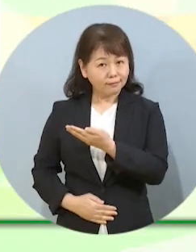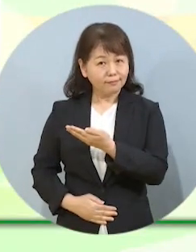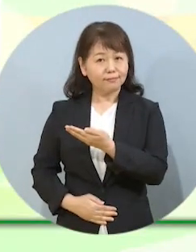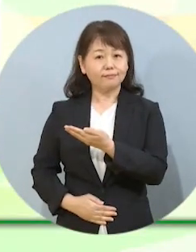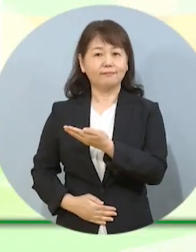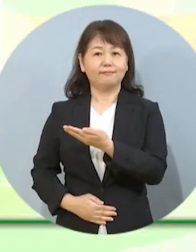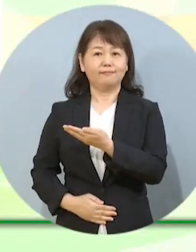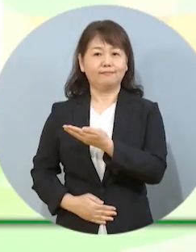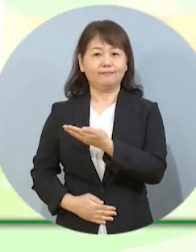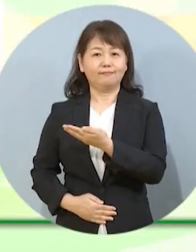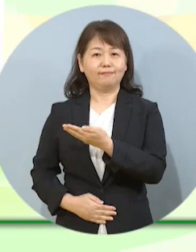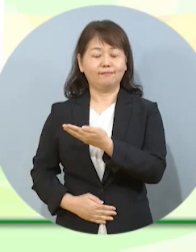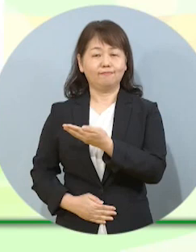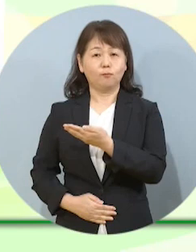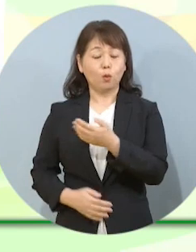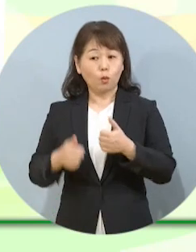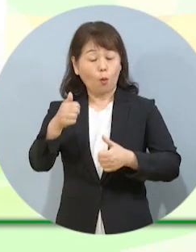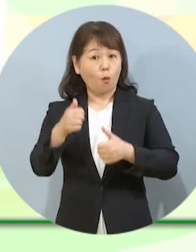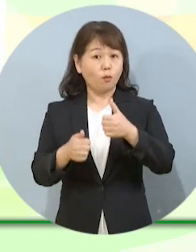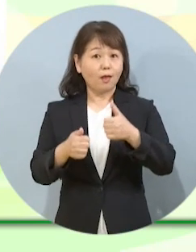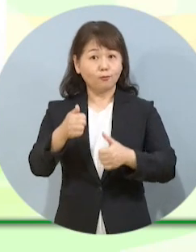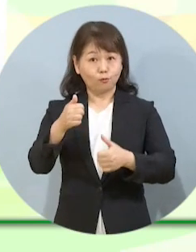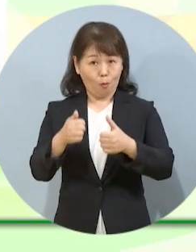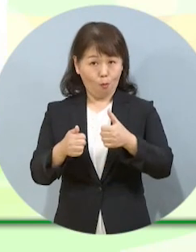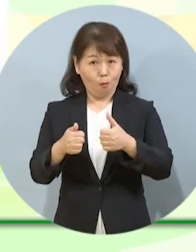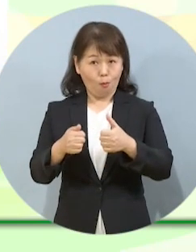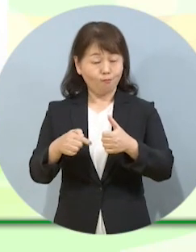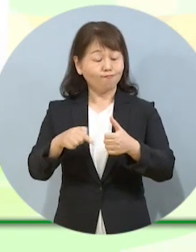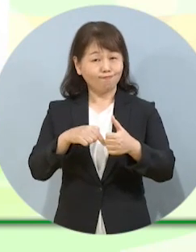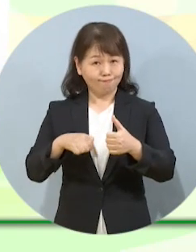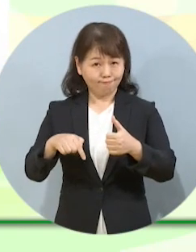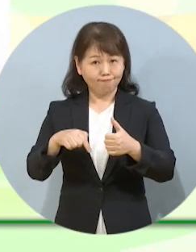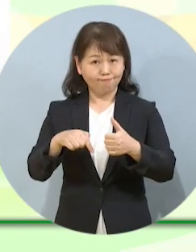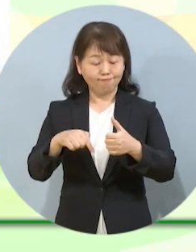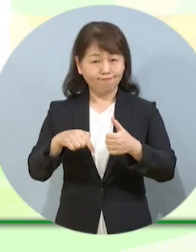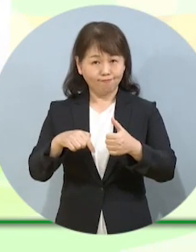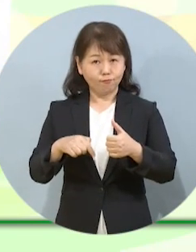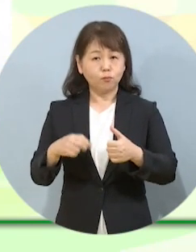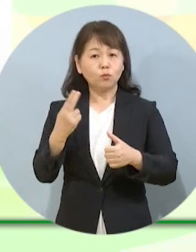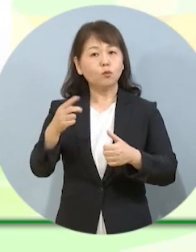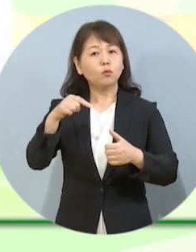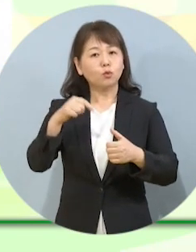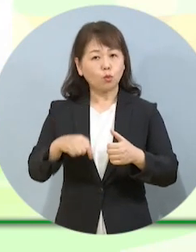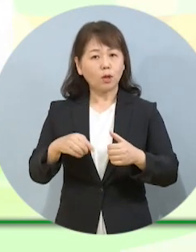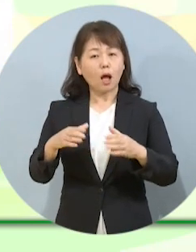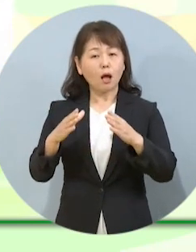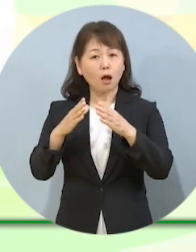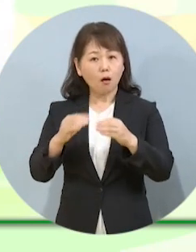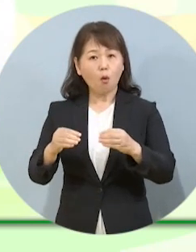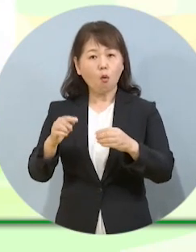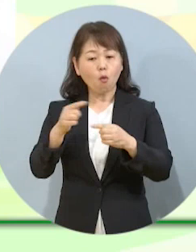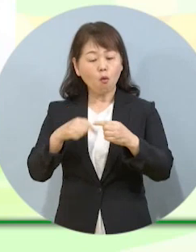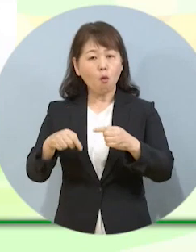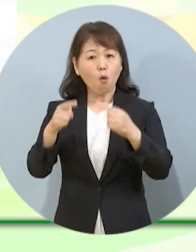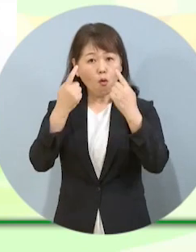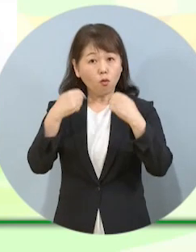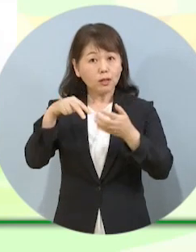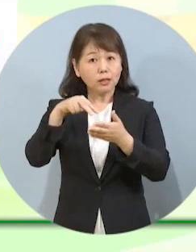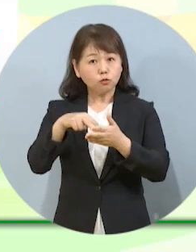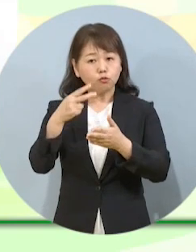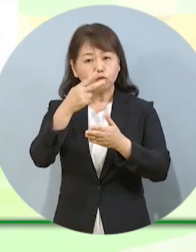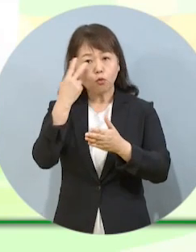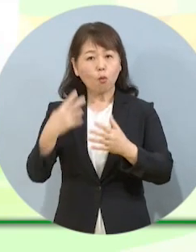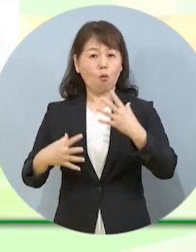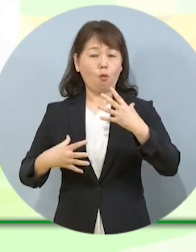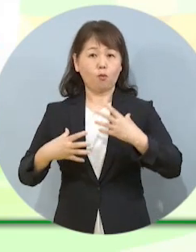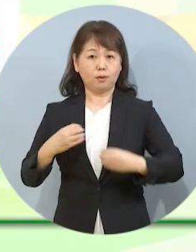ティーンズモバイルアプリコンテスト2023は都内の国公私立高等学校などの生徒を